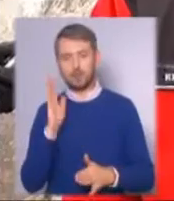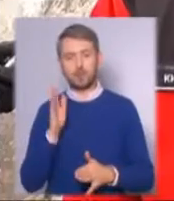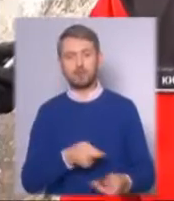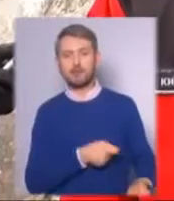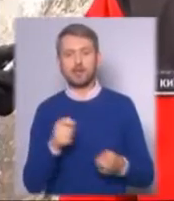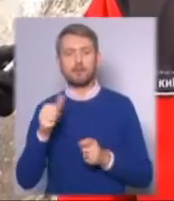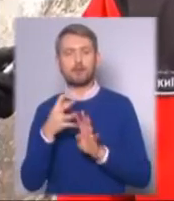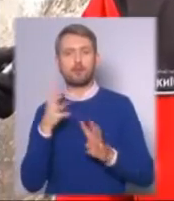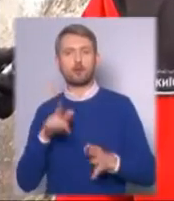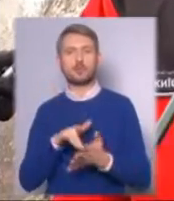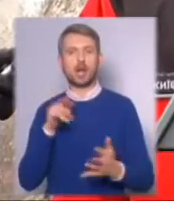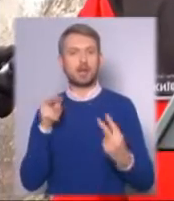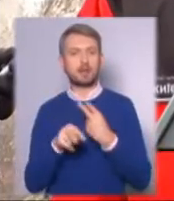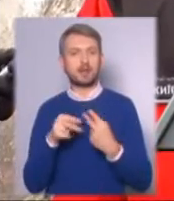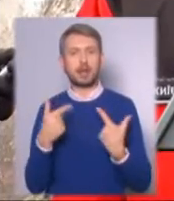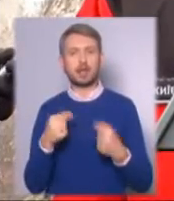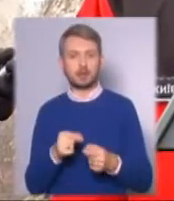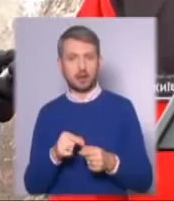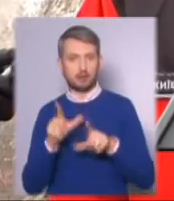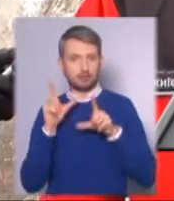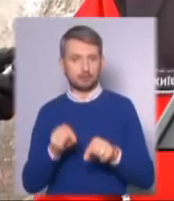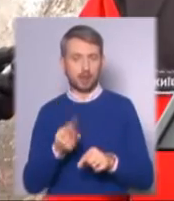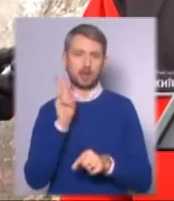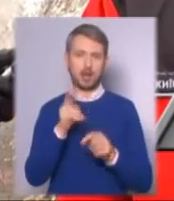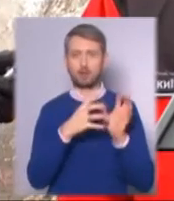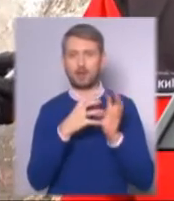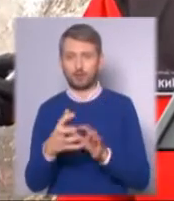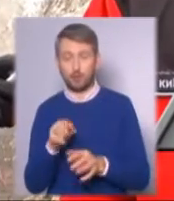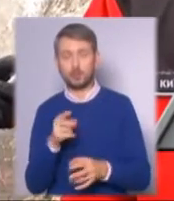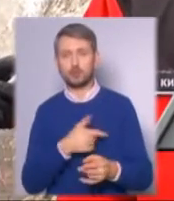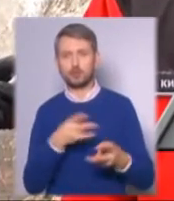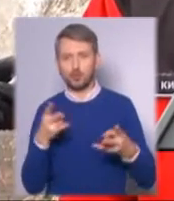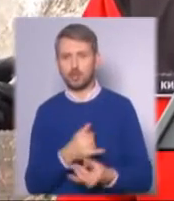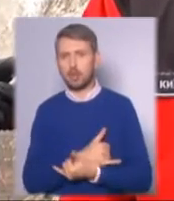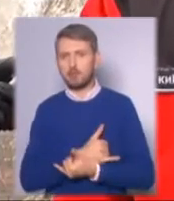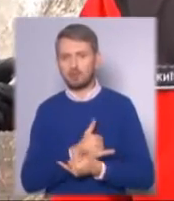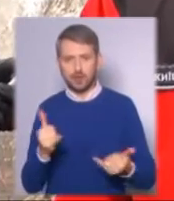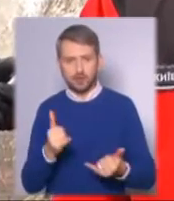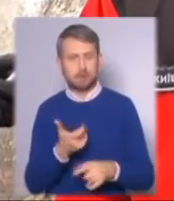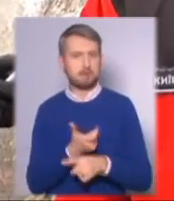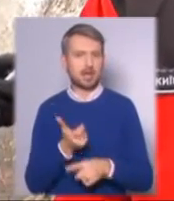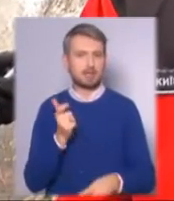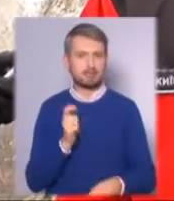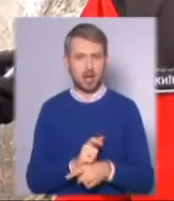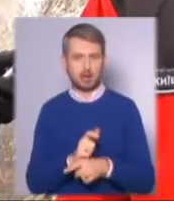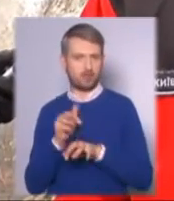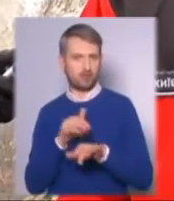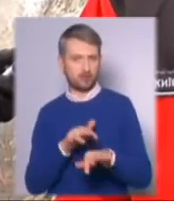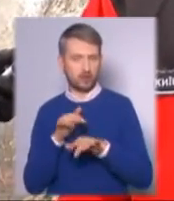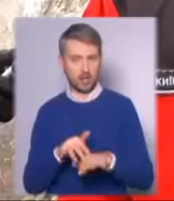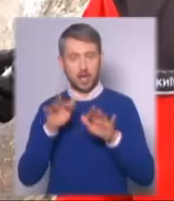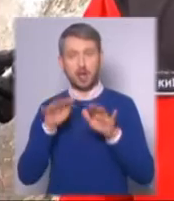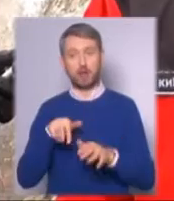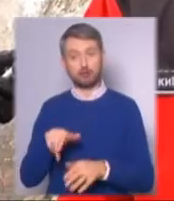очередь с центральных магистралей, где проходит общественный транспорт. Нам нужно обеспечить там максимальное движение трафика. Естественно, снег будет вывозиться с тротуара.